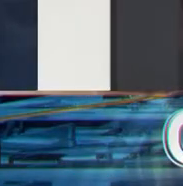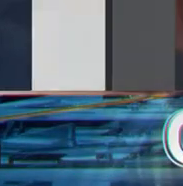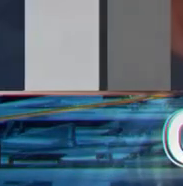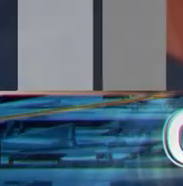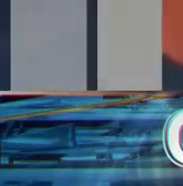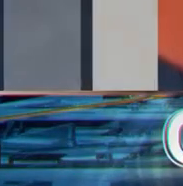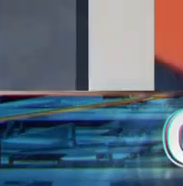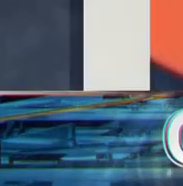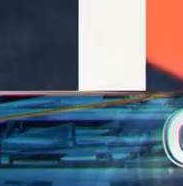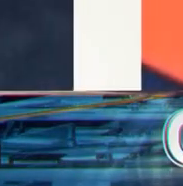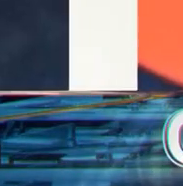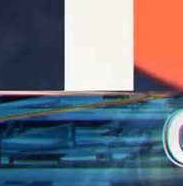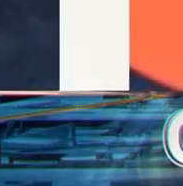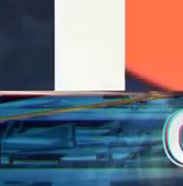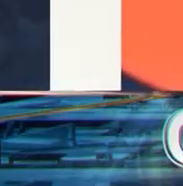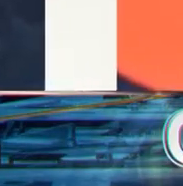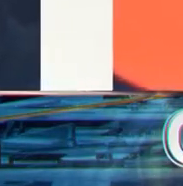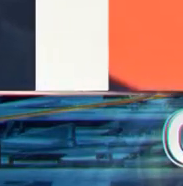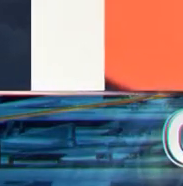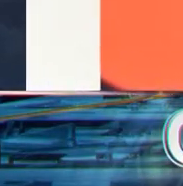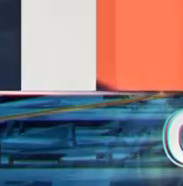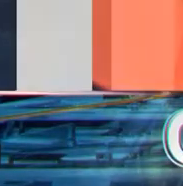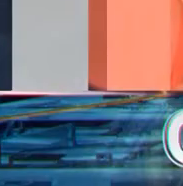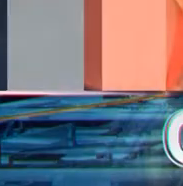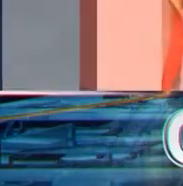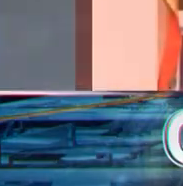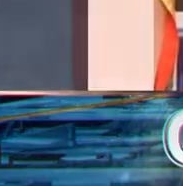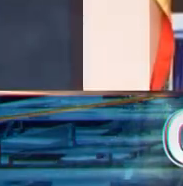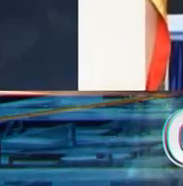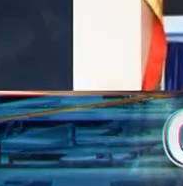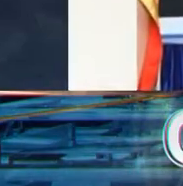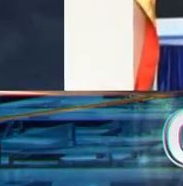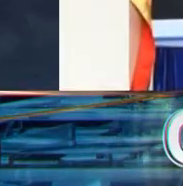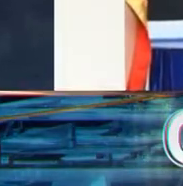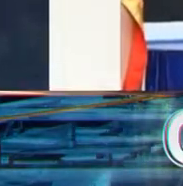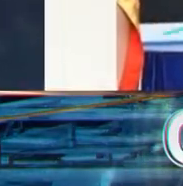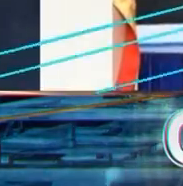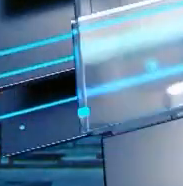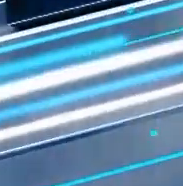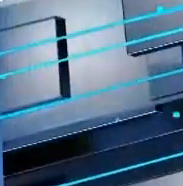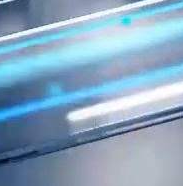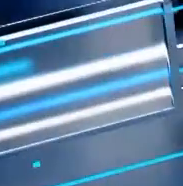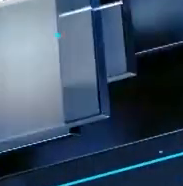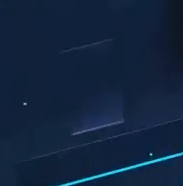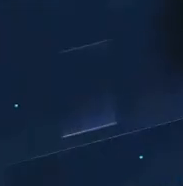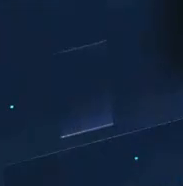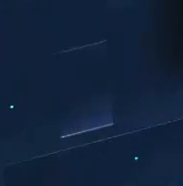Первое золото международного чемпионата солидарности завоевал спортсмен из Алматинской области.